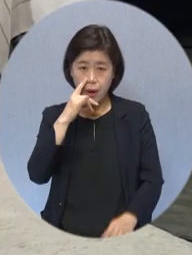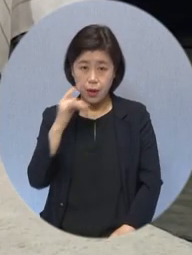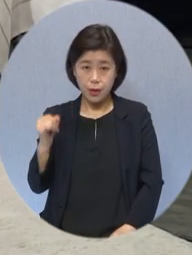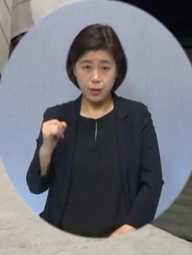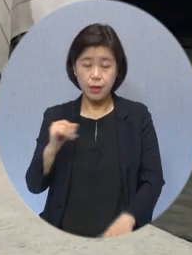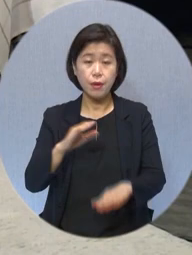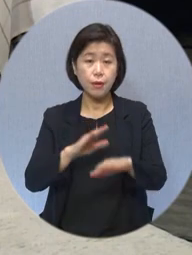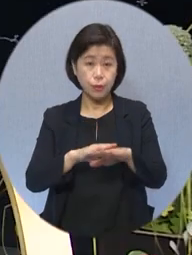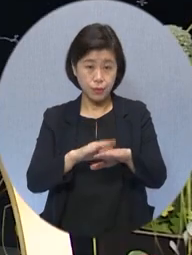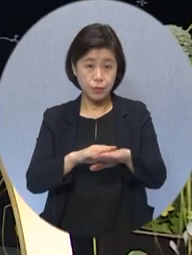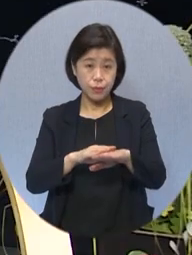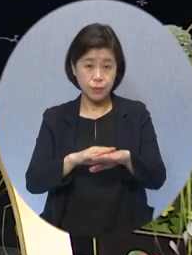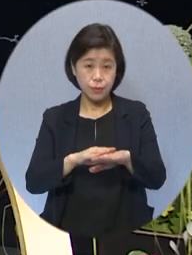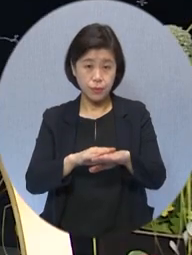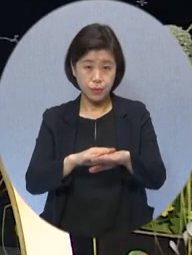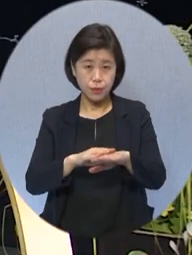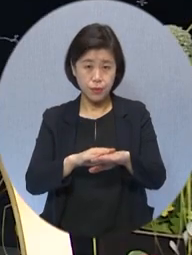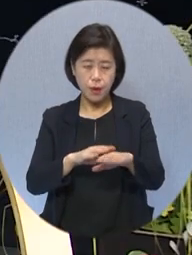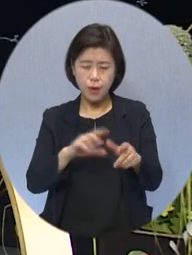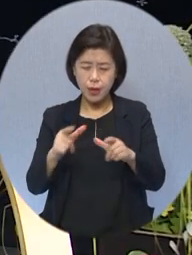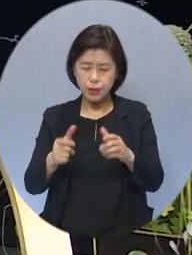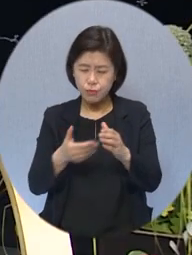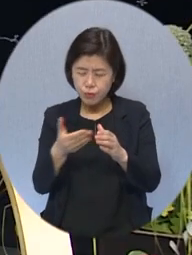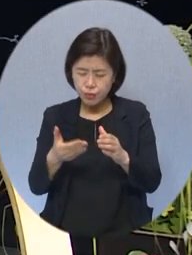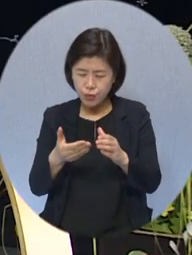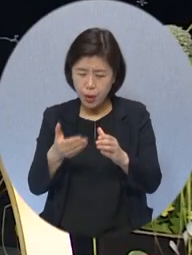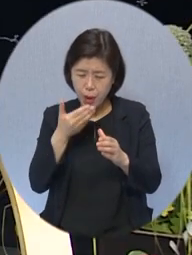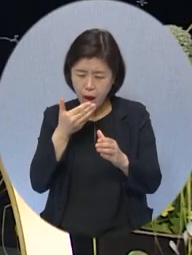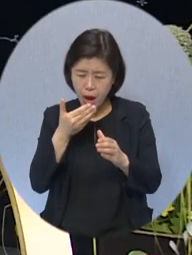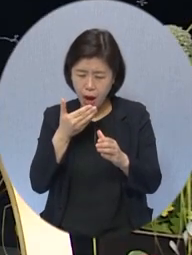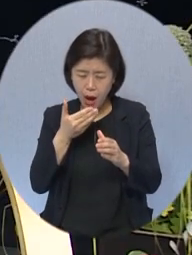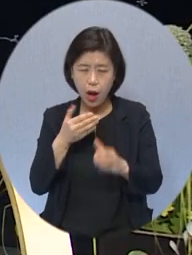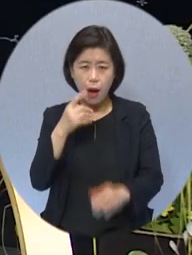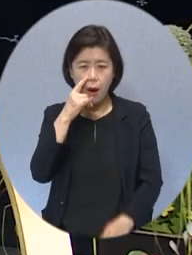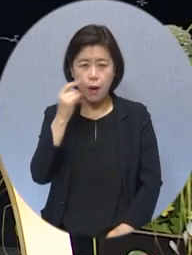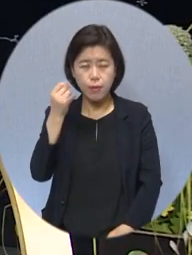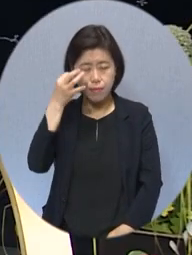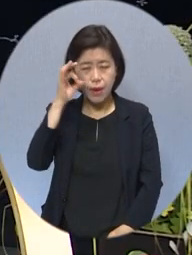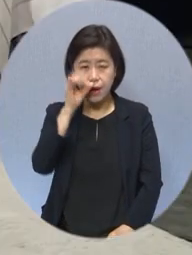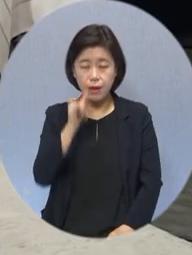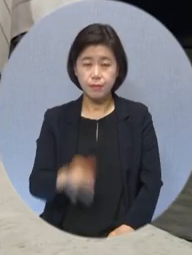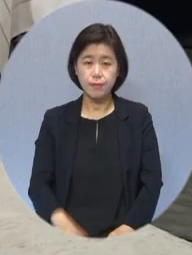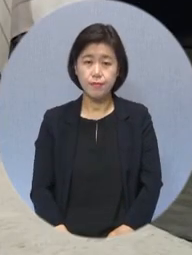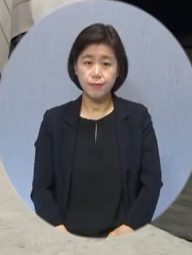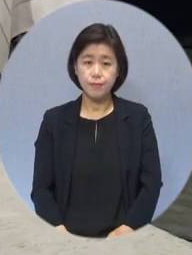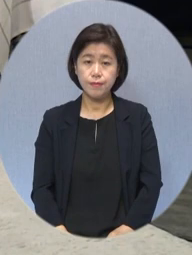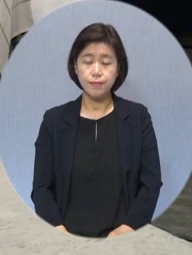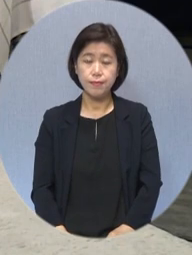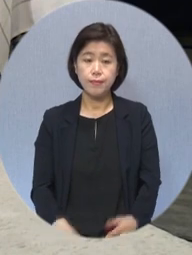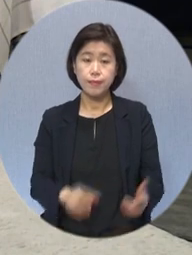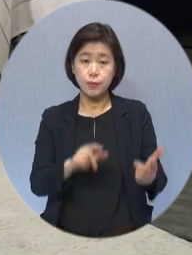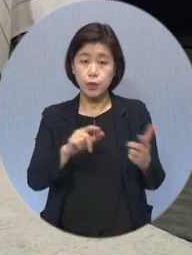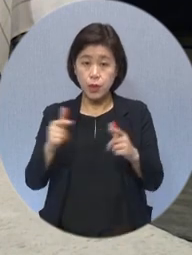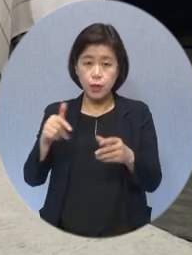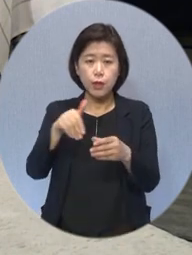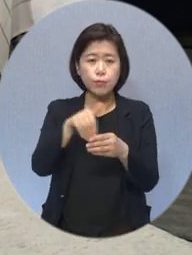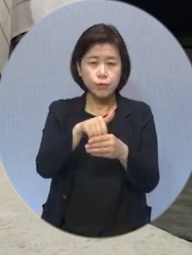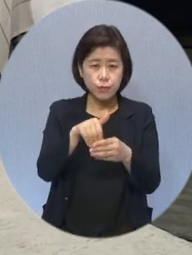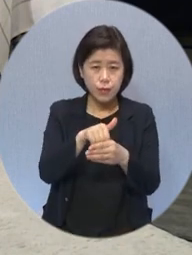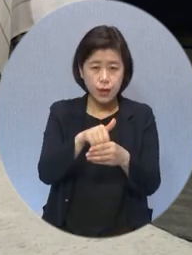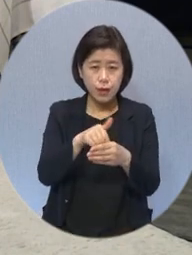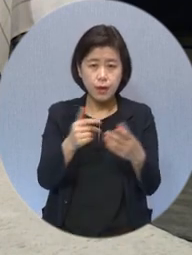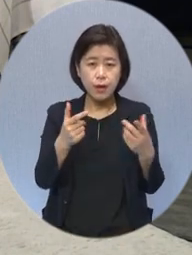시래기 맛입니다. 새롭게 표현한 장면 모두 시적 거침과 문학적 바람에서 벗어나지